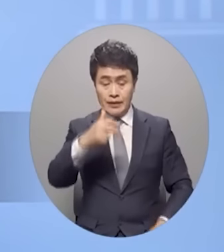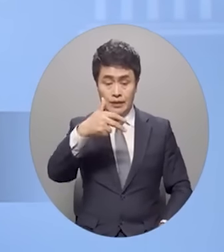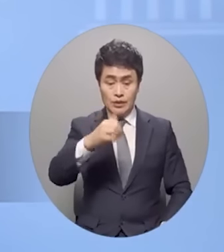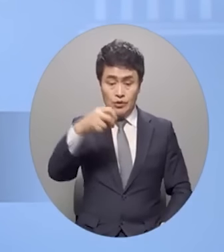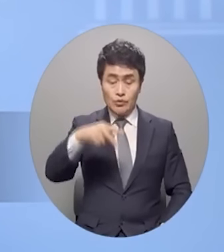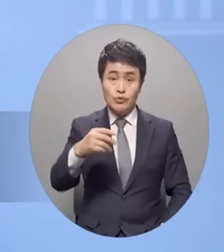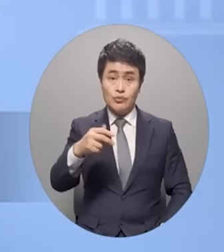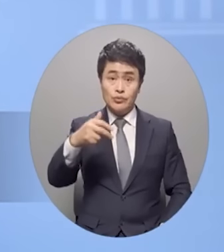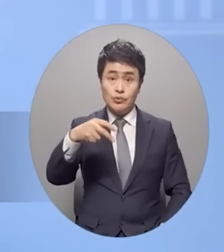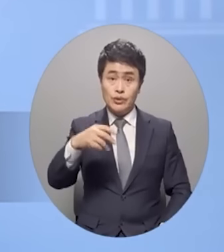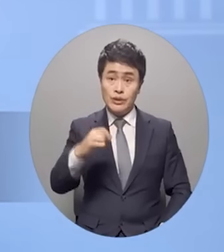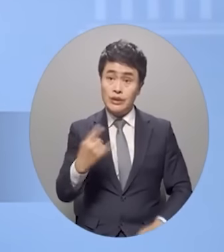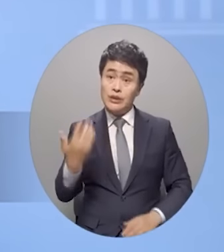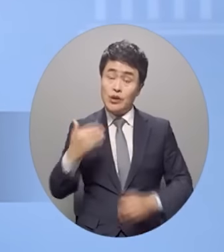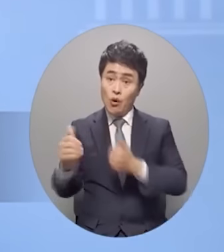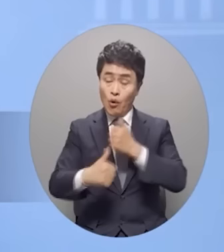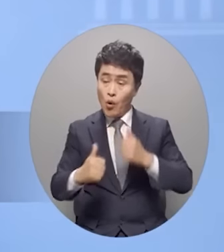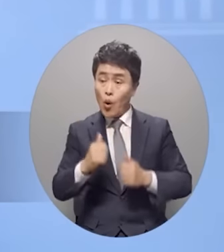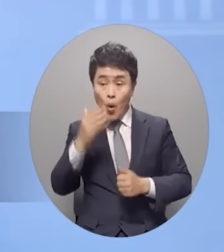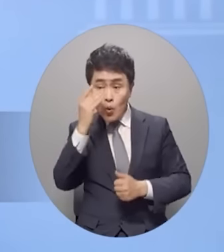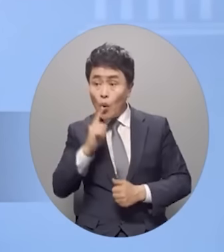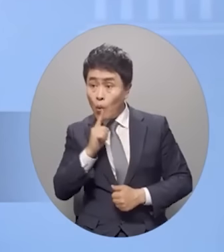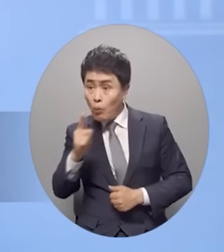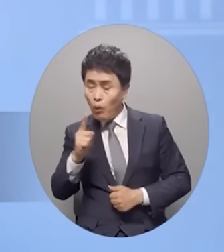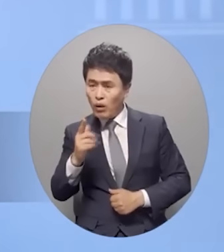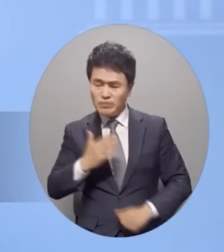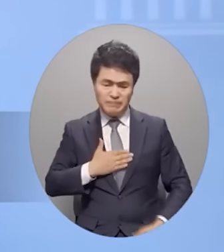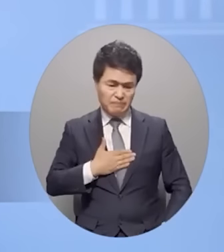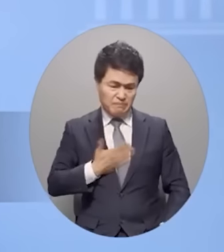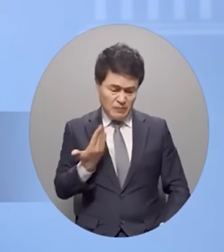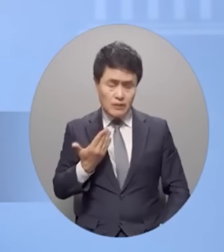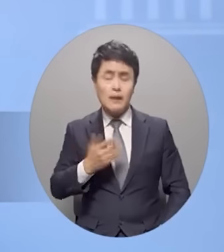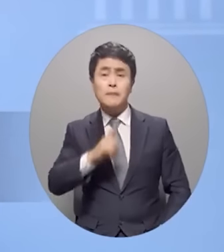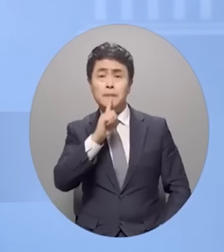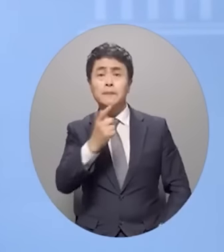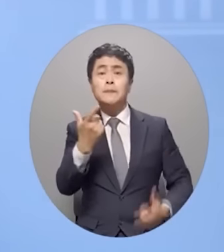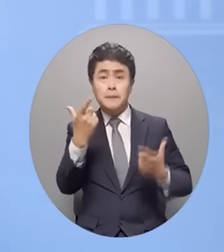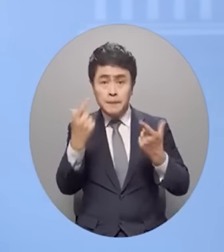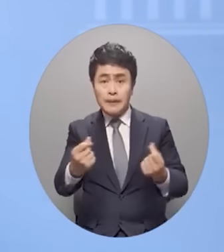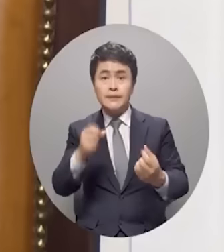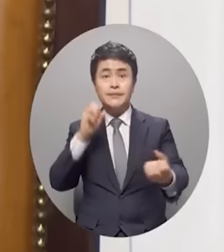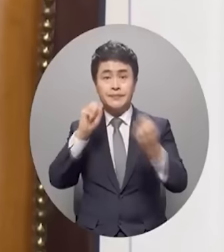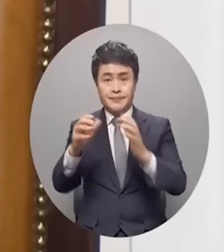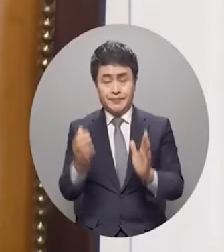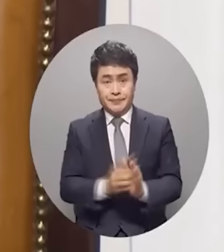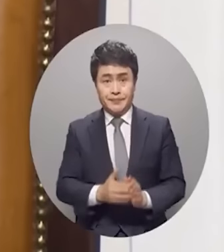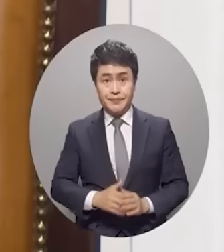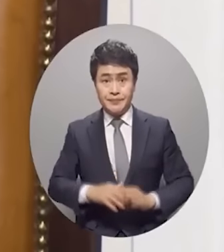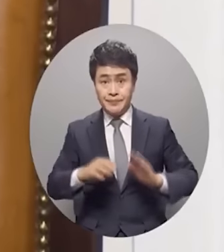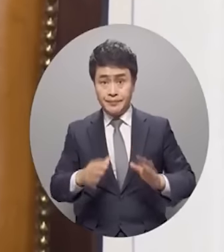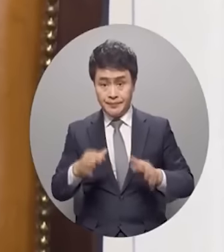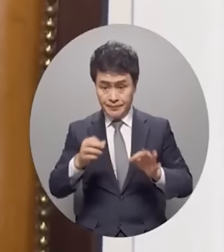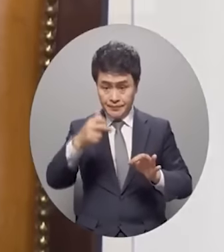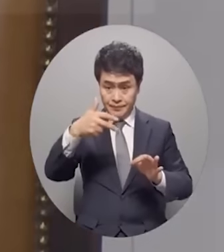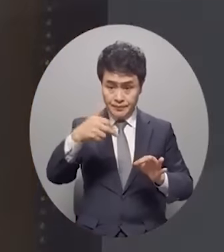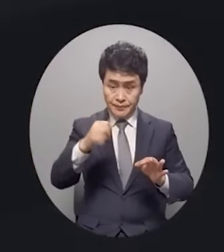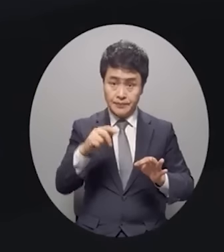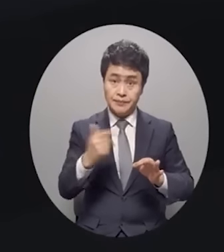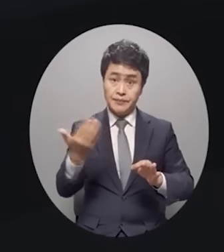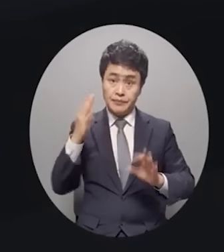의원은 용산에서 보고서에 대해 불쾌한 건 사실이라고 맞받았습니다 김진표 전